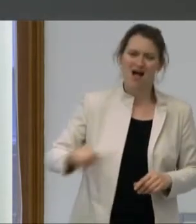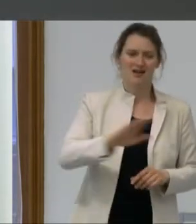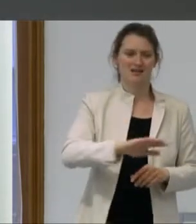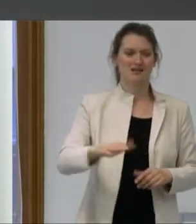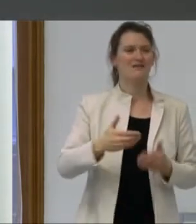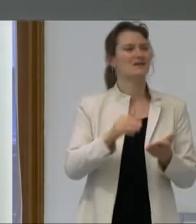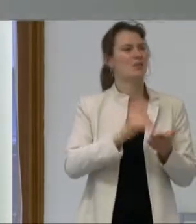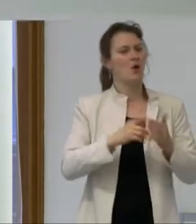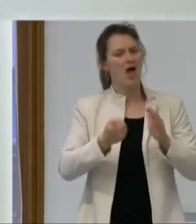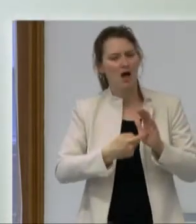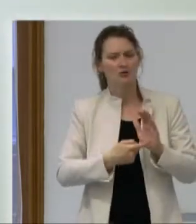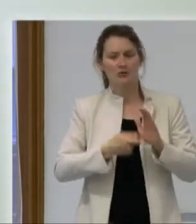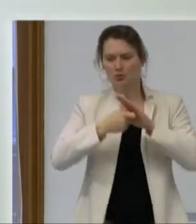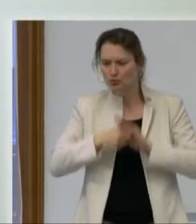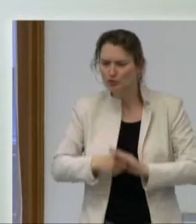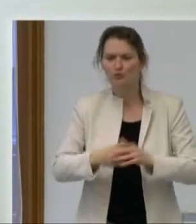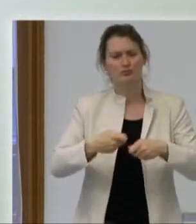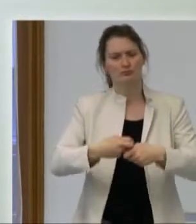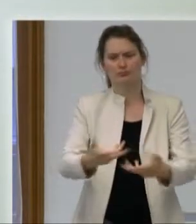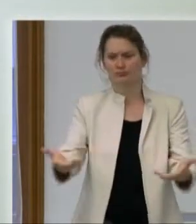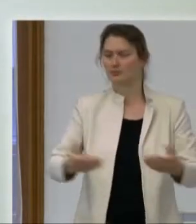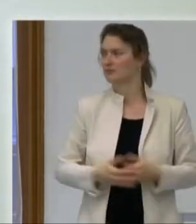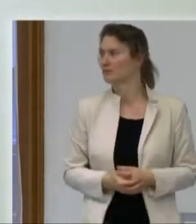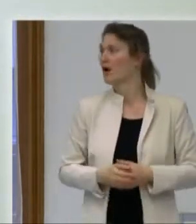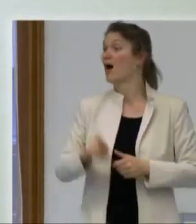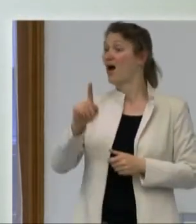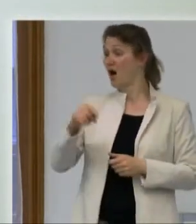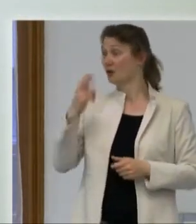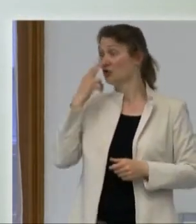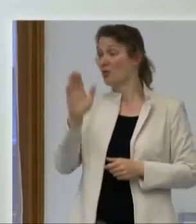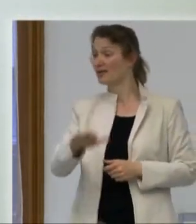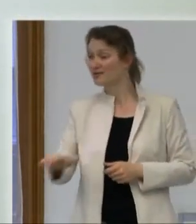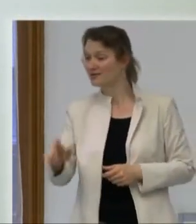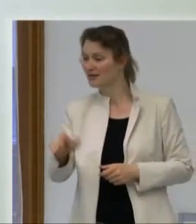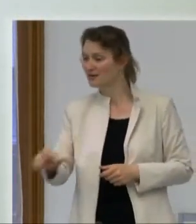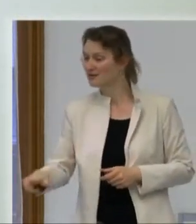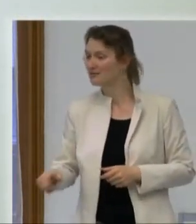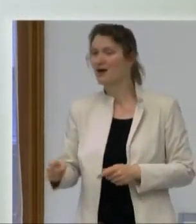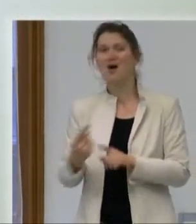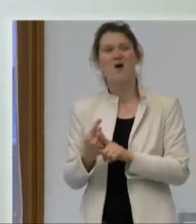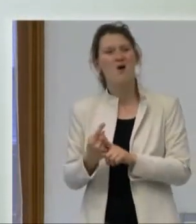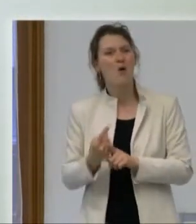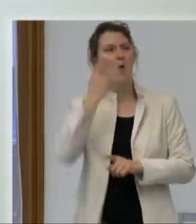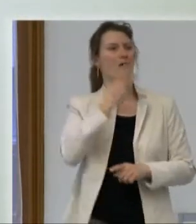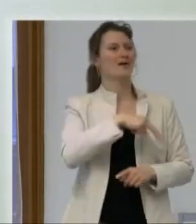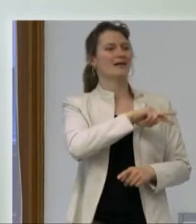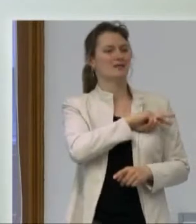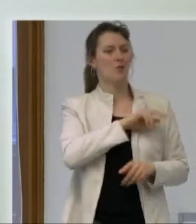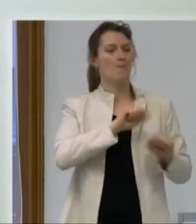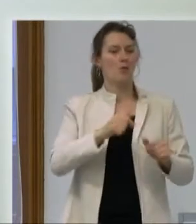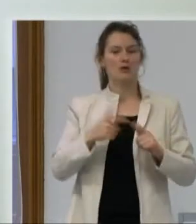angemessene Herausforderungen und Unterstützung zu geben, aber insbesondere auch auf die Kinder hinzuschauen, die einem hohen Risiko von